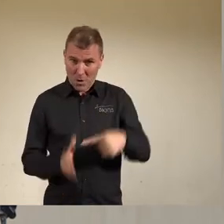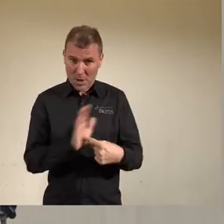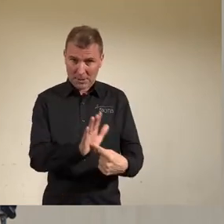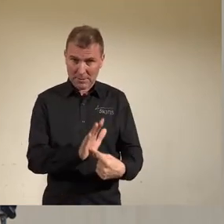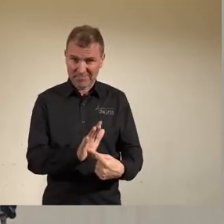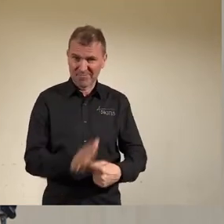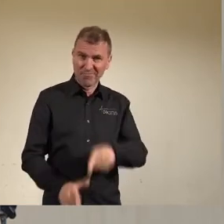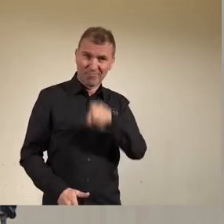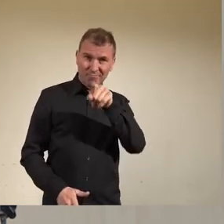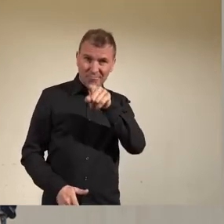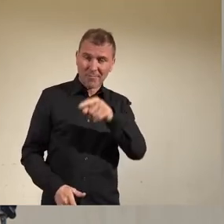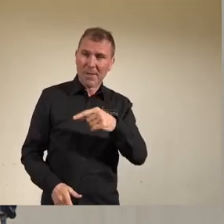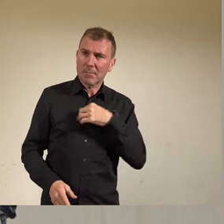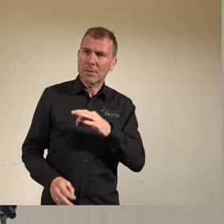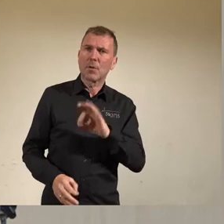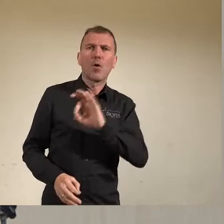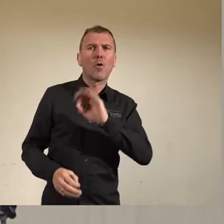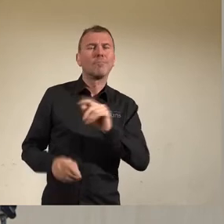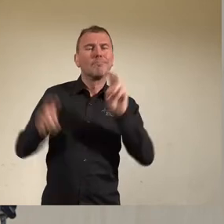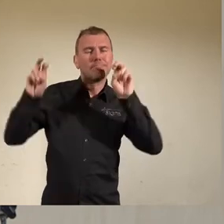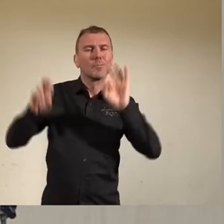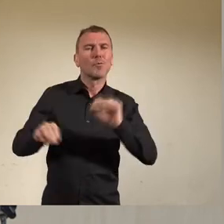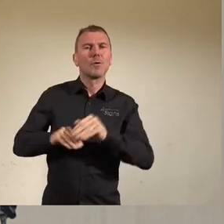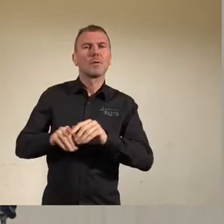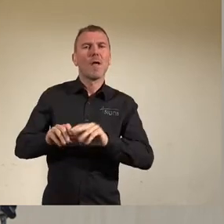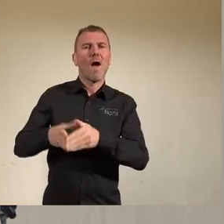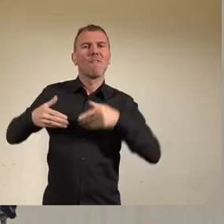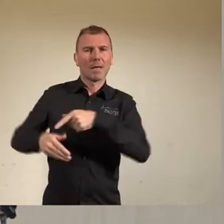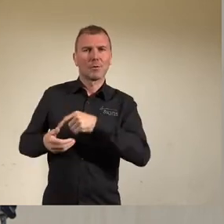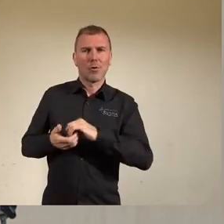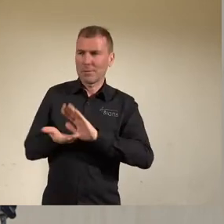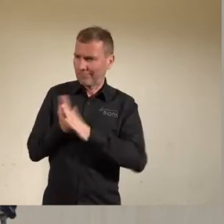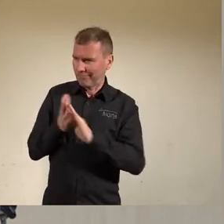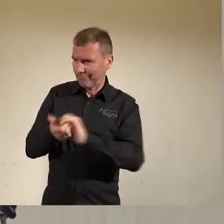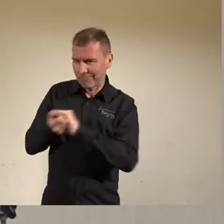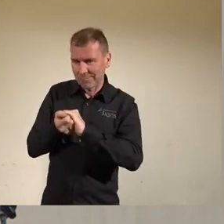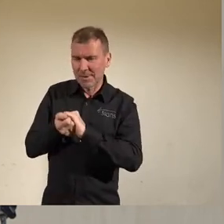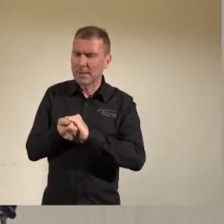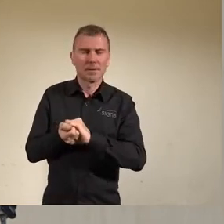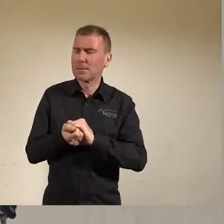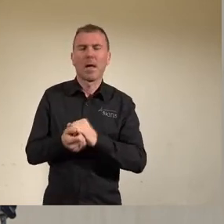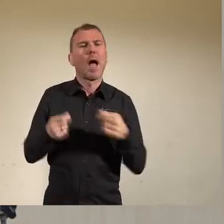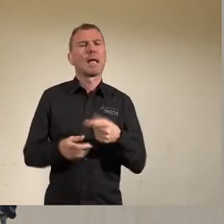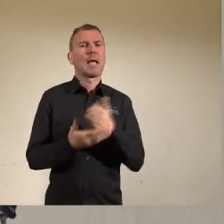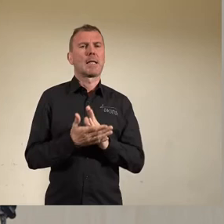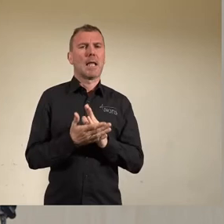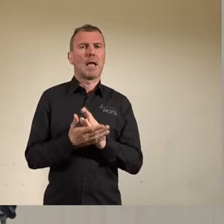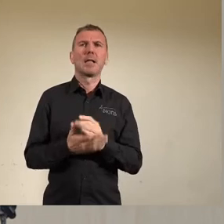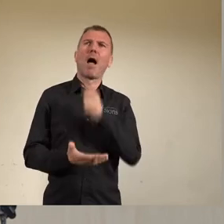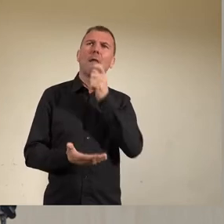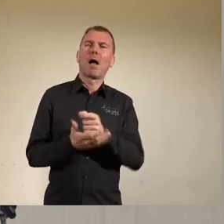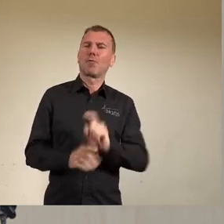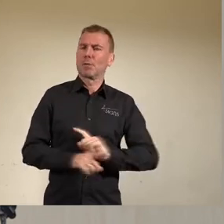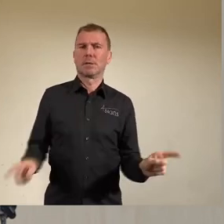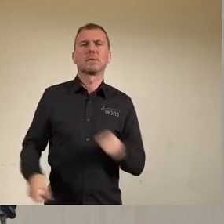den Sie sich mit den guten Fraktionen geeinigt haben, beschreibt aber das ganze Gegenteil von Verantwortung. Sie